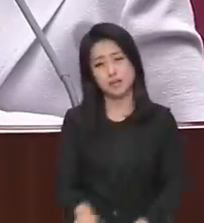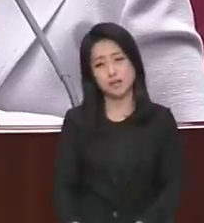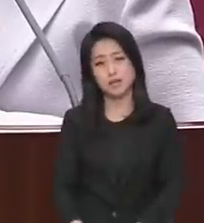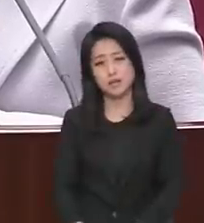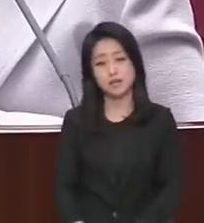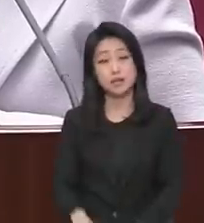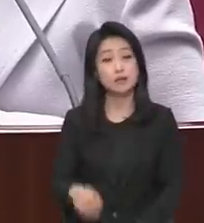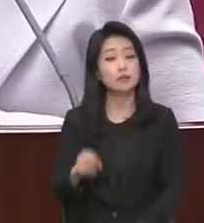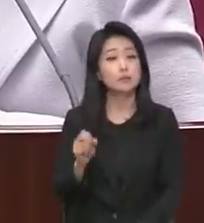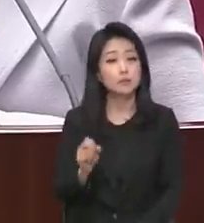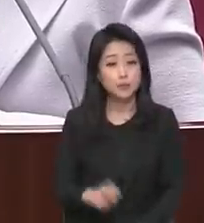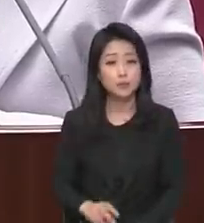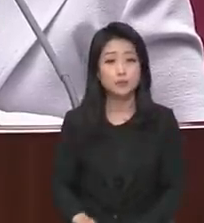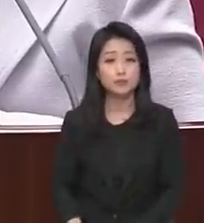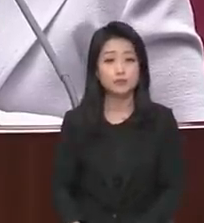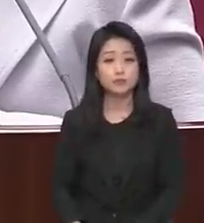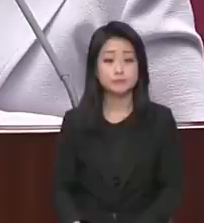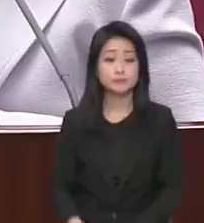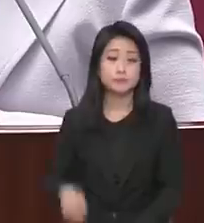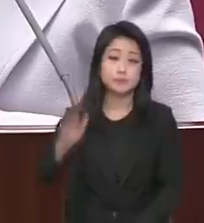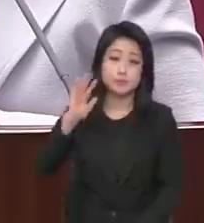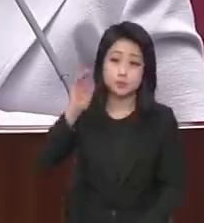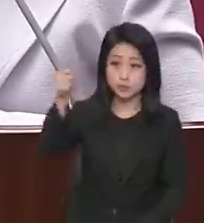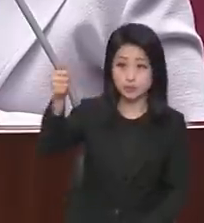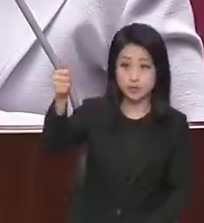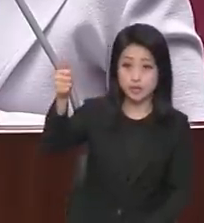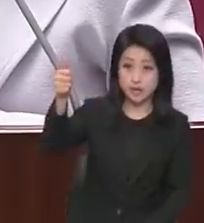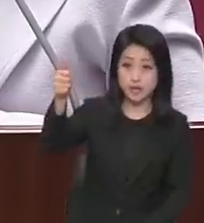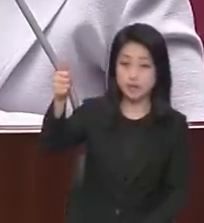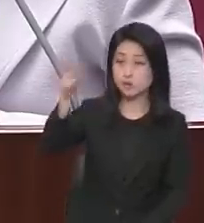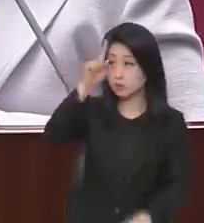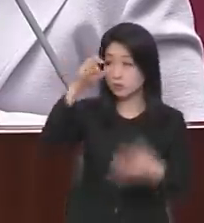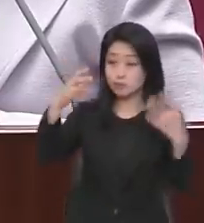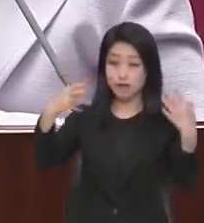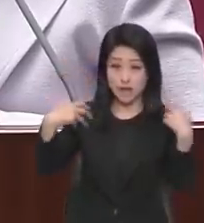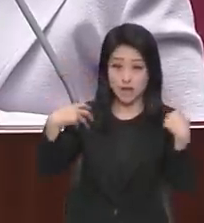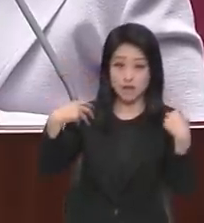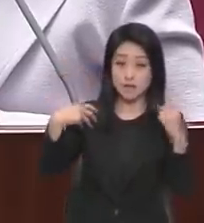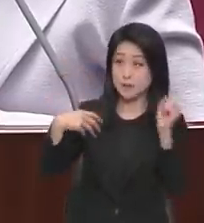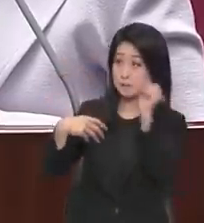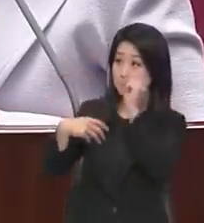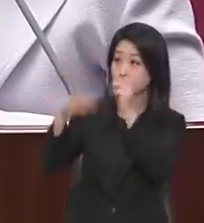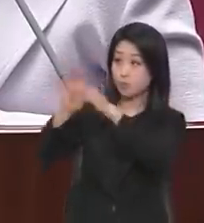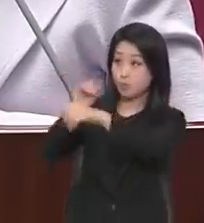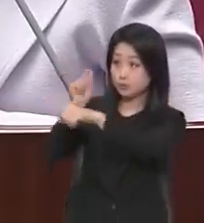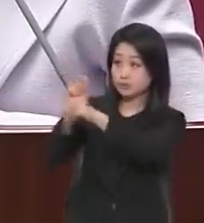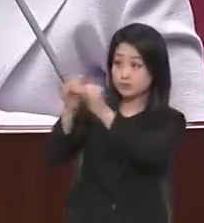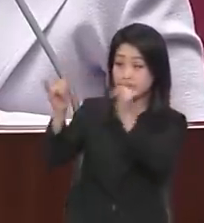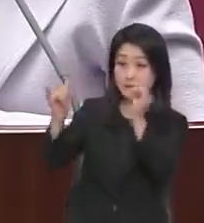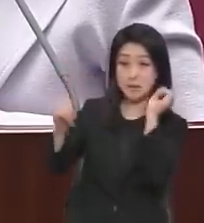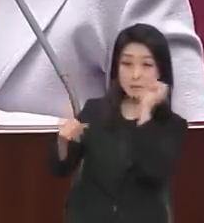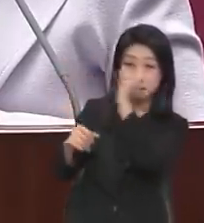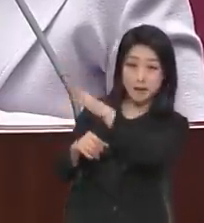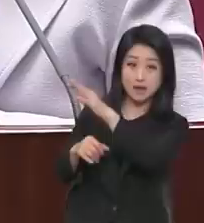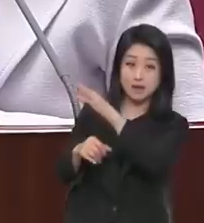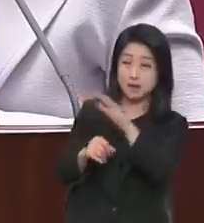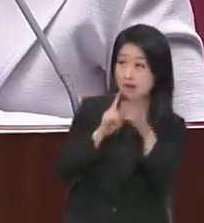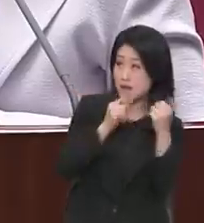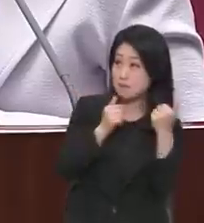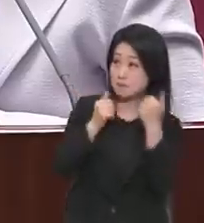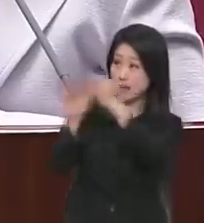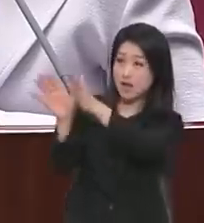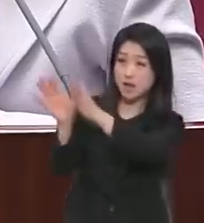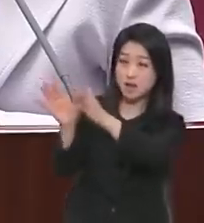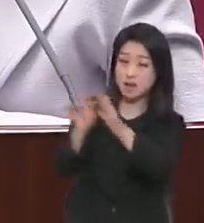거기에다가 또 대통령을 향해서 혹은 정부를 향해서 공직자들을 향해서 적절치 않은